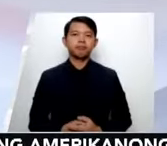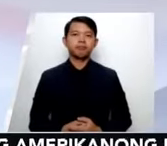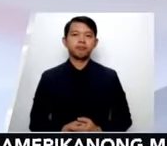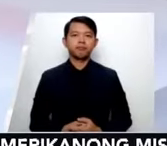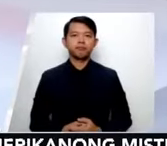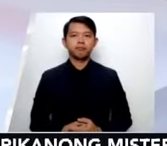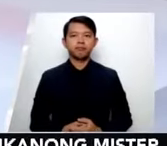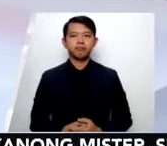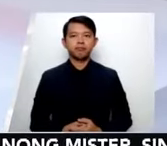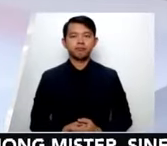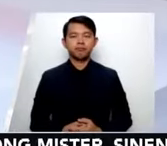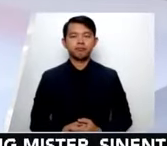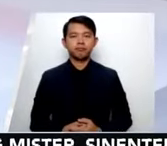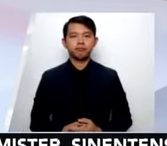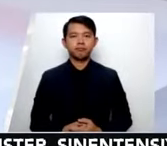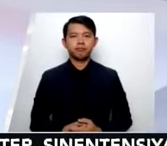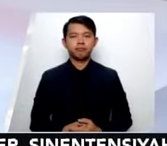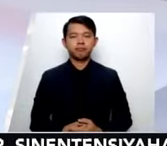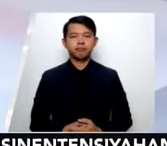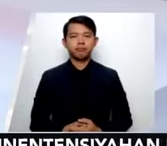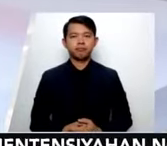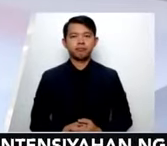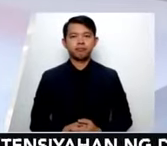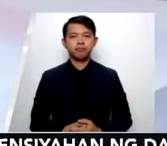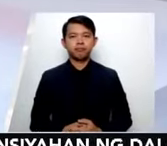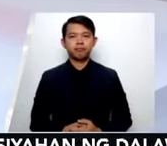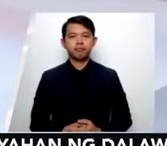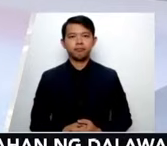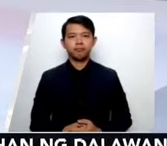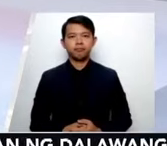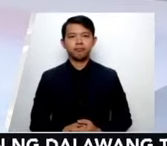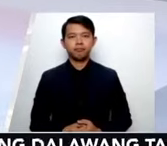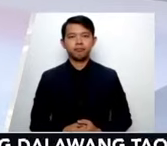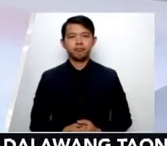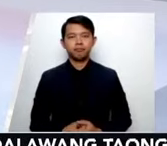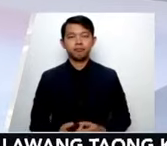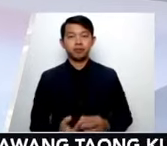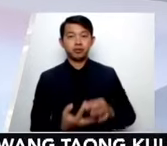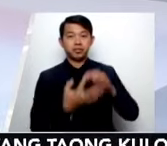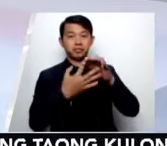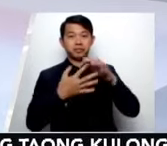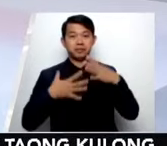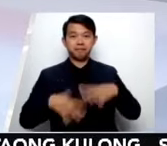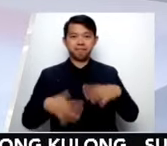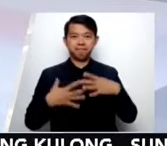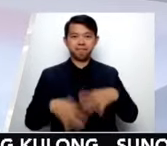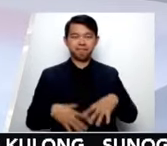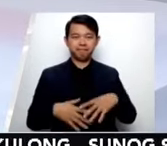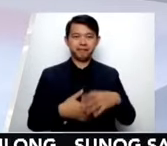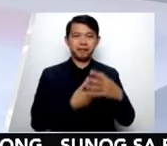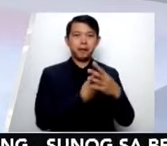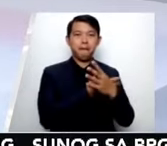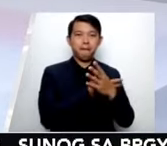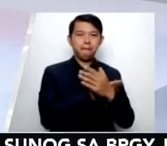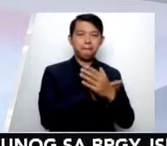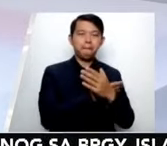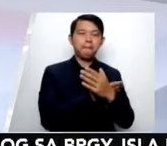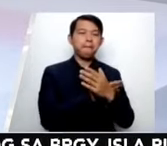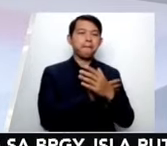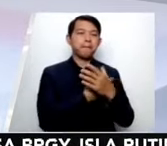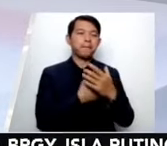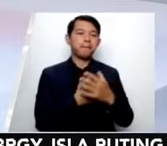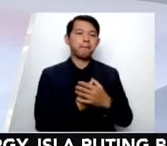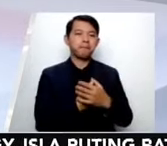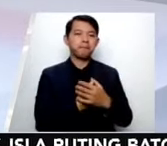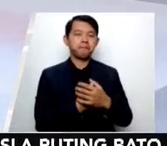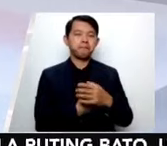fit check espesyal na tinawag na butterfly suit ang suod sa prom ng isang binatilyo naging best dress siya kaya